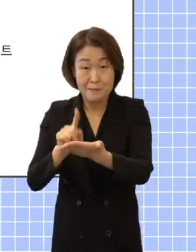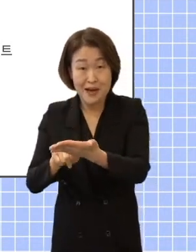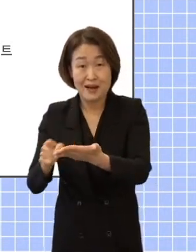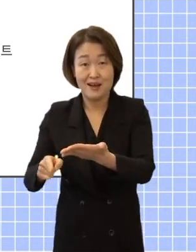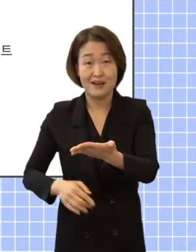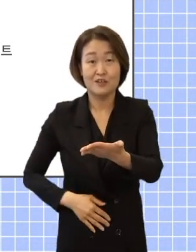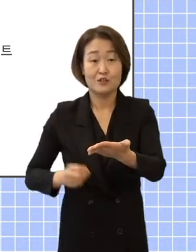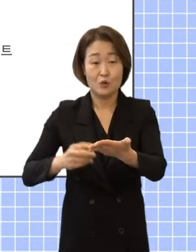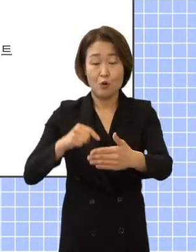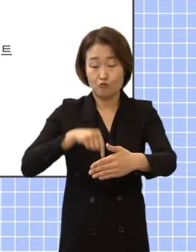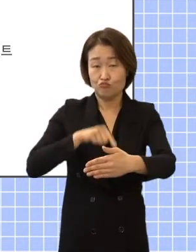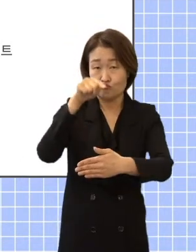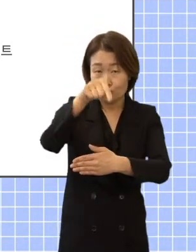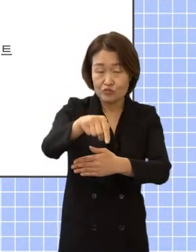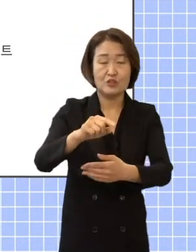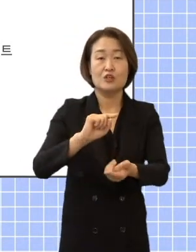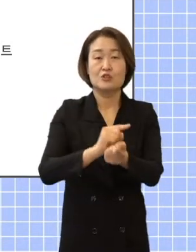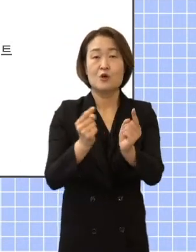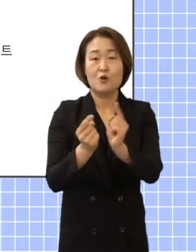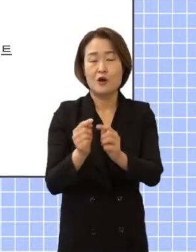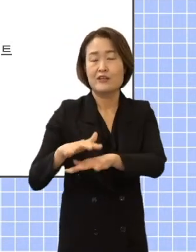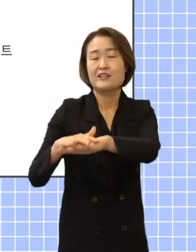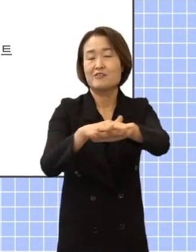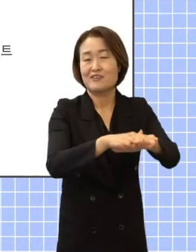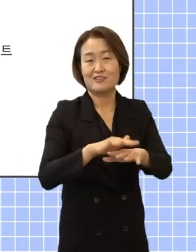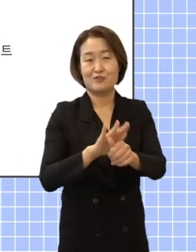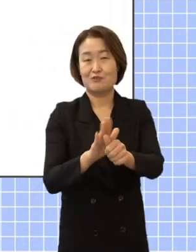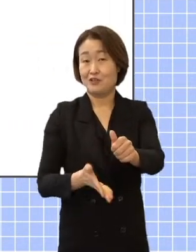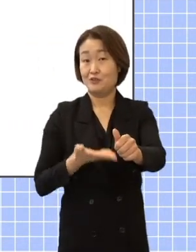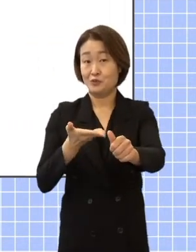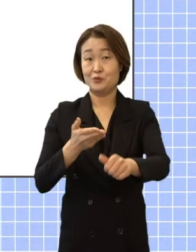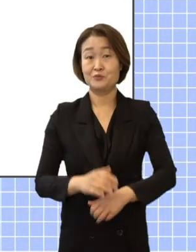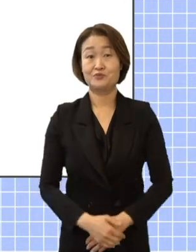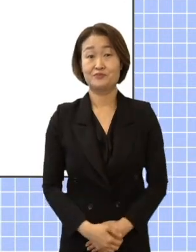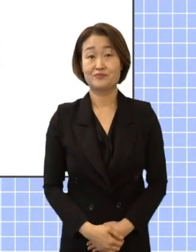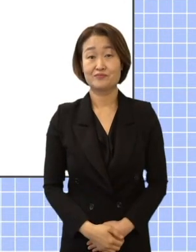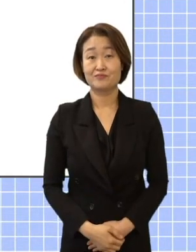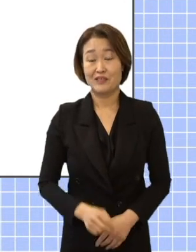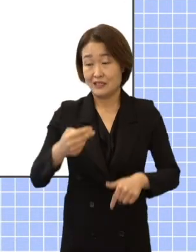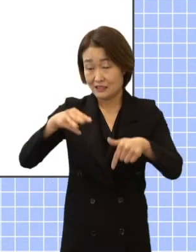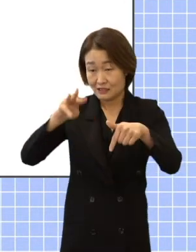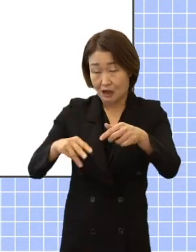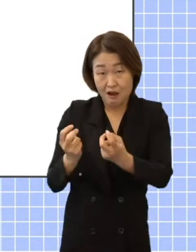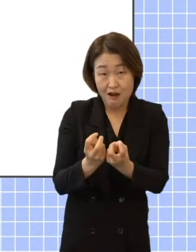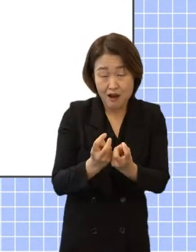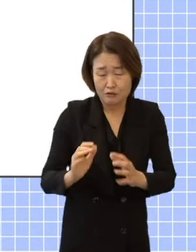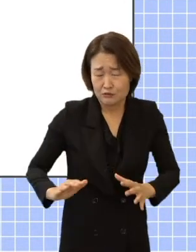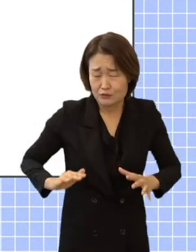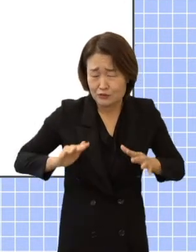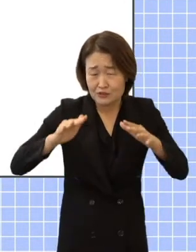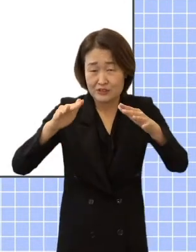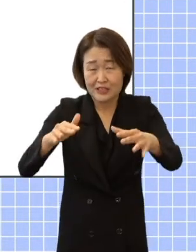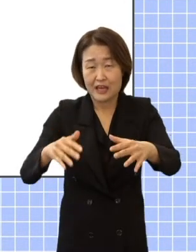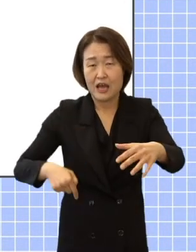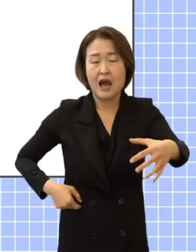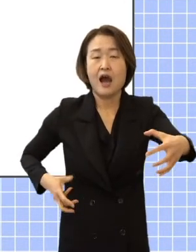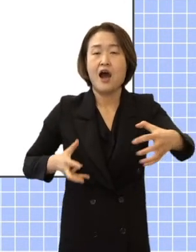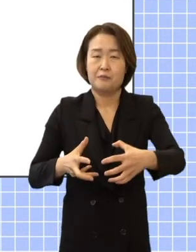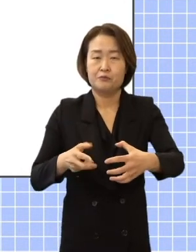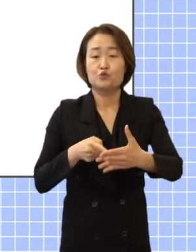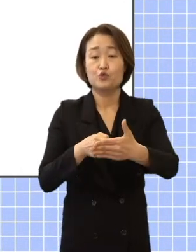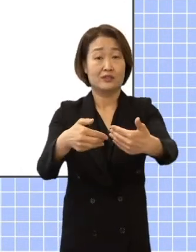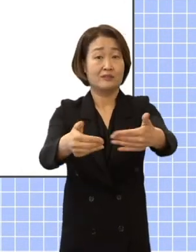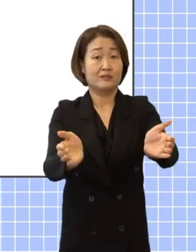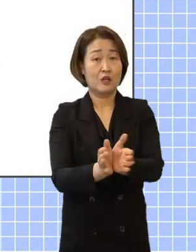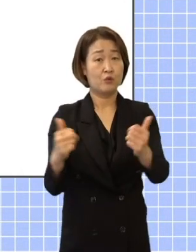및 국내외 장애 네트워크 활성화에 기여하고 있습니다. 다음으로 인천전략 국제협력